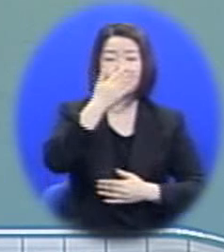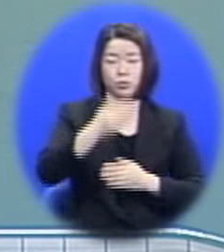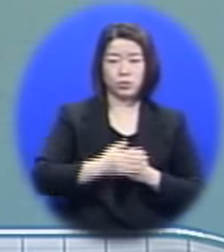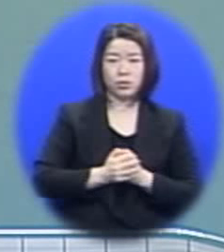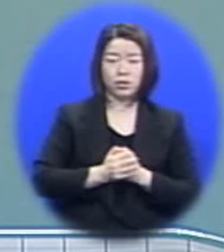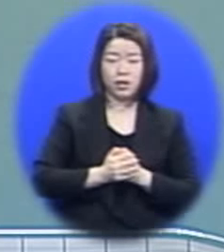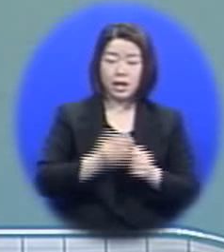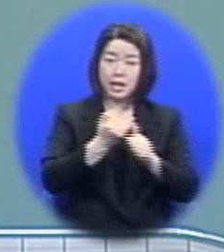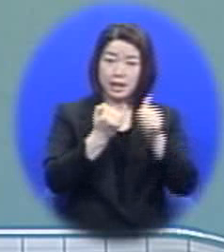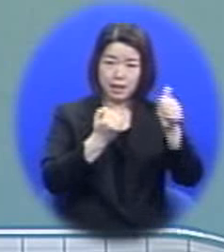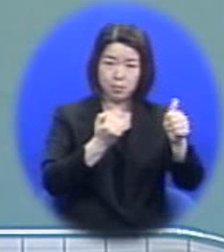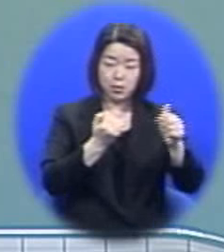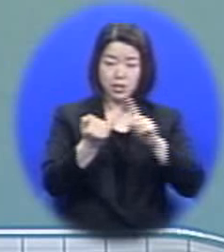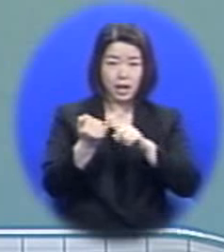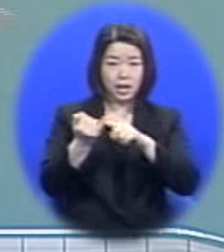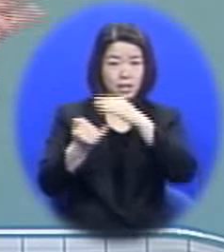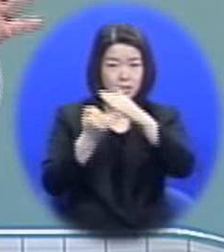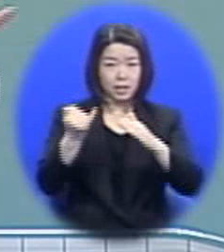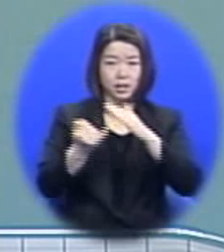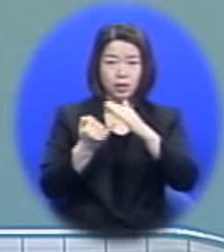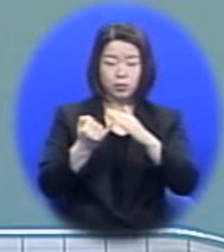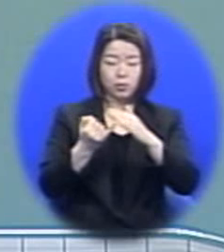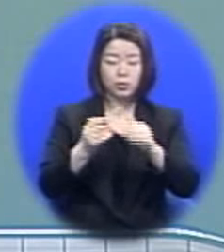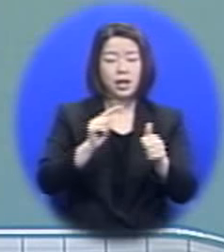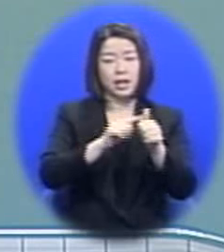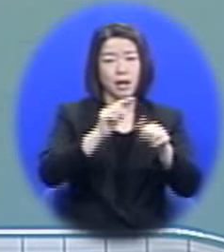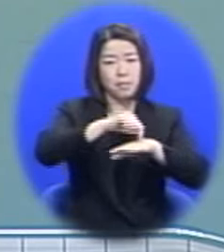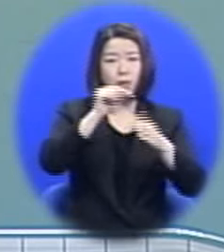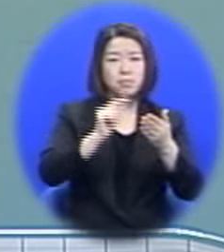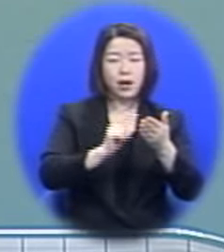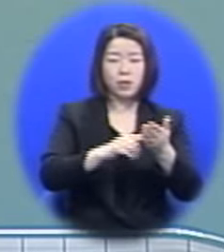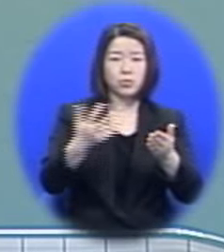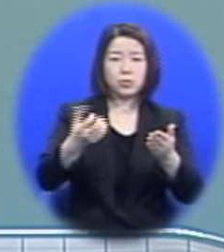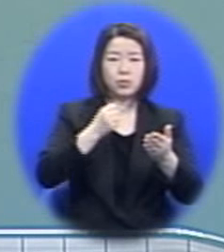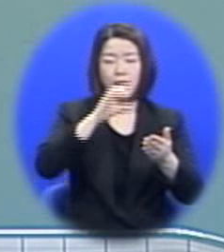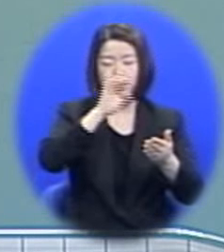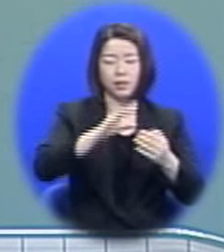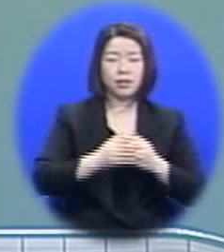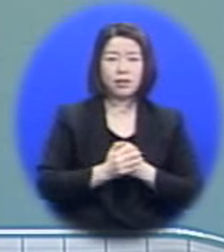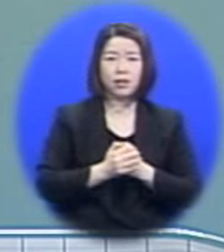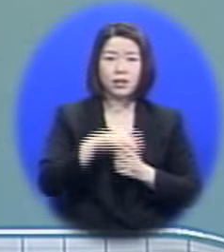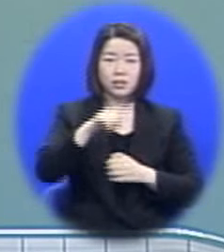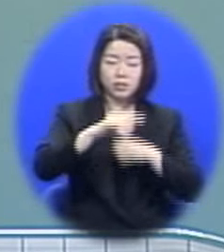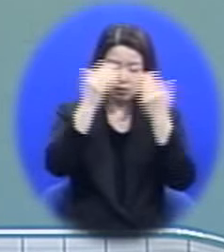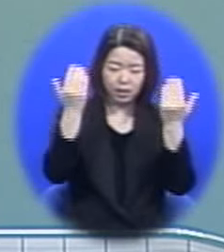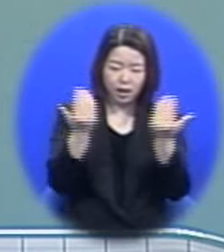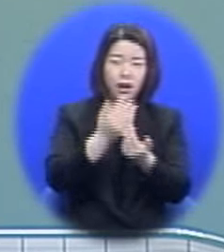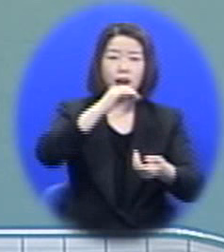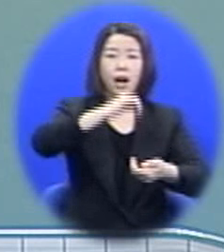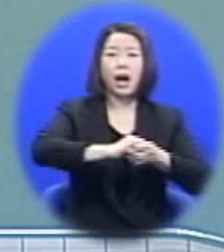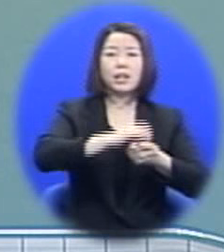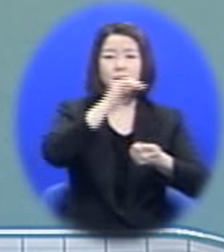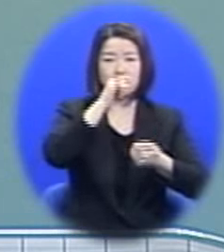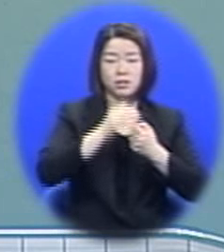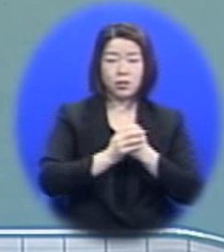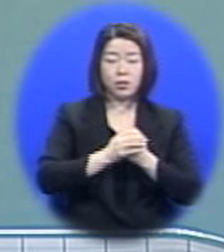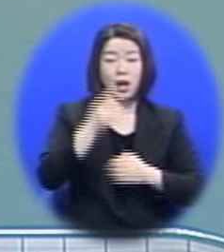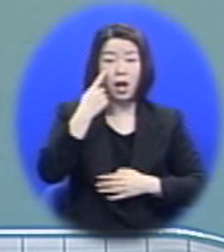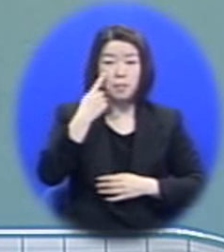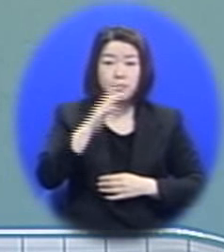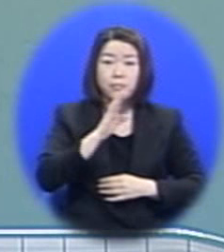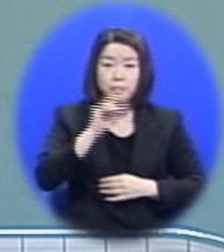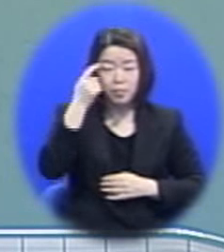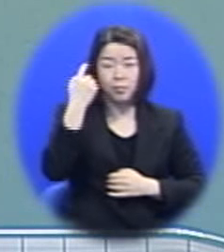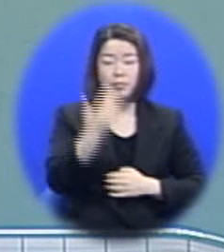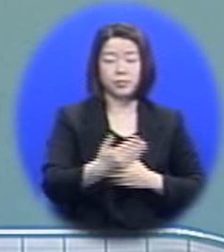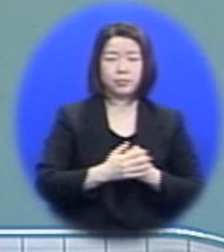남편이 아내 사랑하는 것도요. 남편 마음으로 해서 되는 거 아닙니다. 그건 다 한계가 있어요. 해